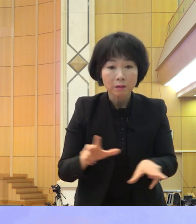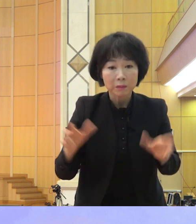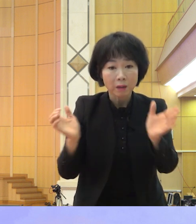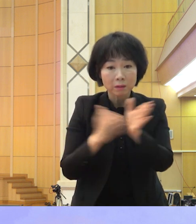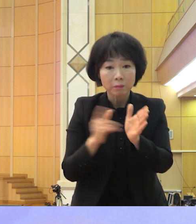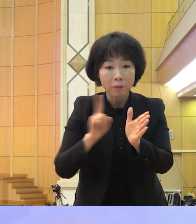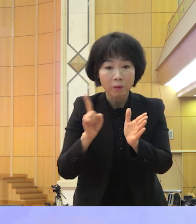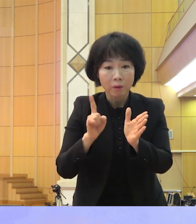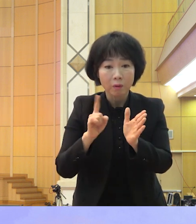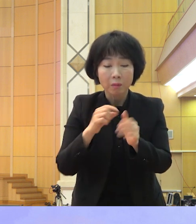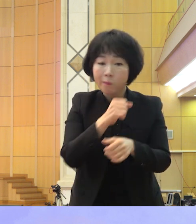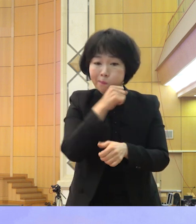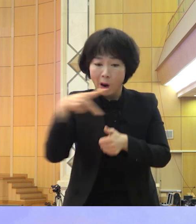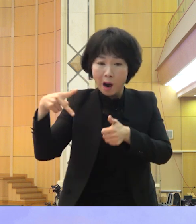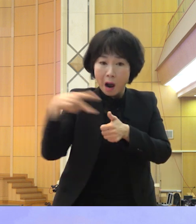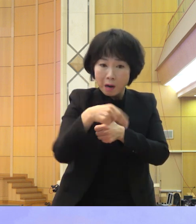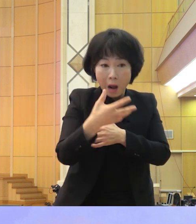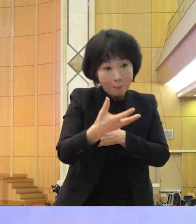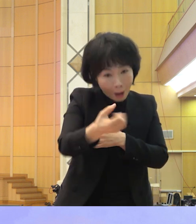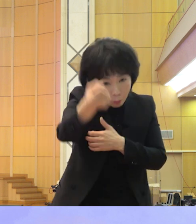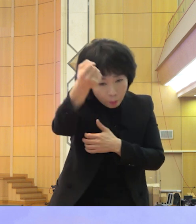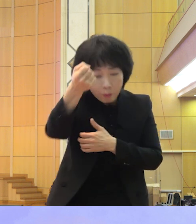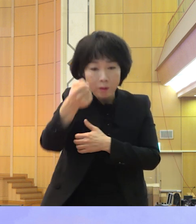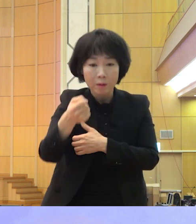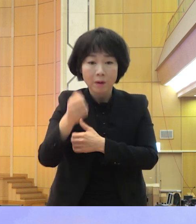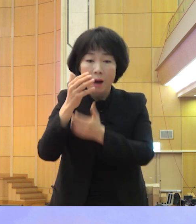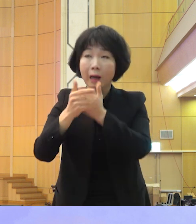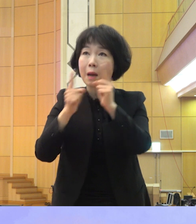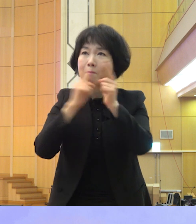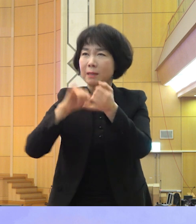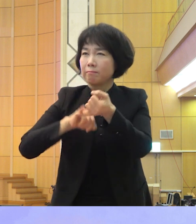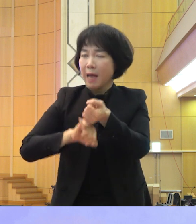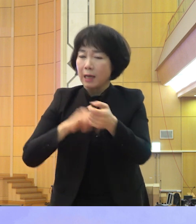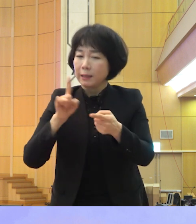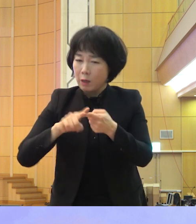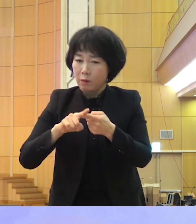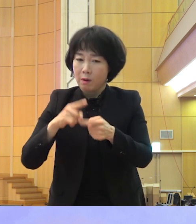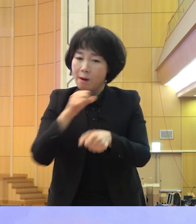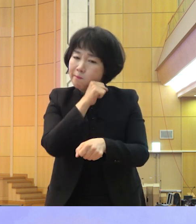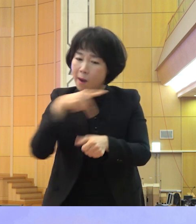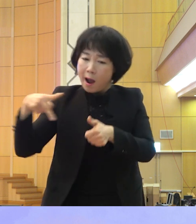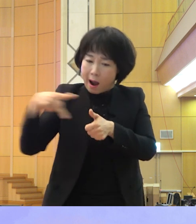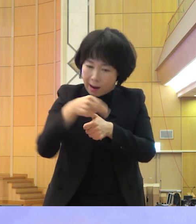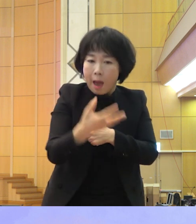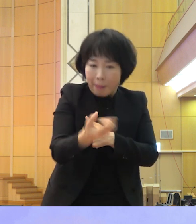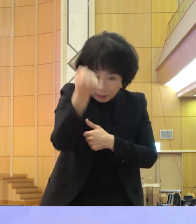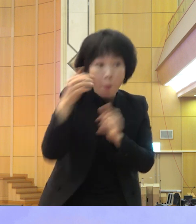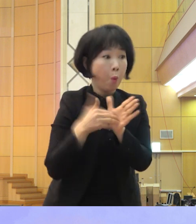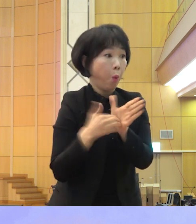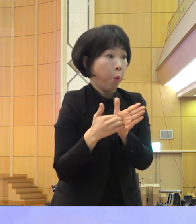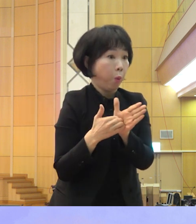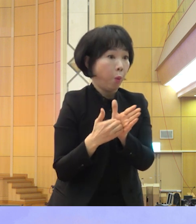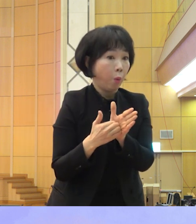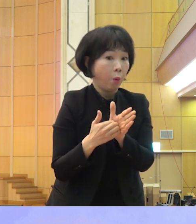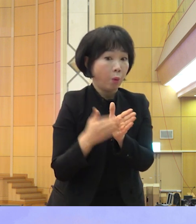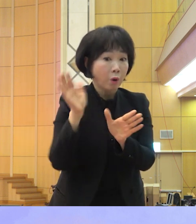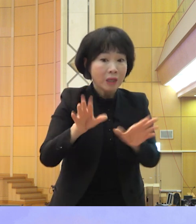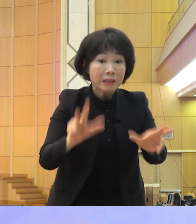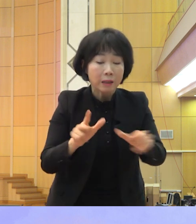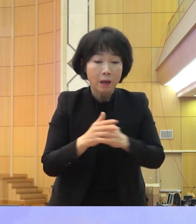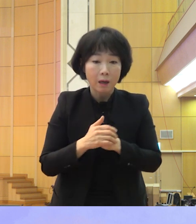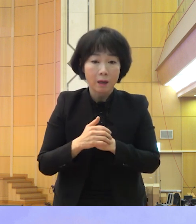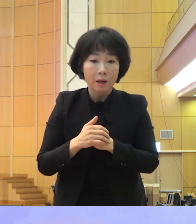지금까지는 할례를 이제 받고 하나님의 언약대로 할례 받으라고 해서 할례 받았는데,